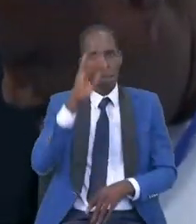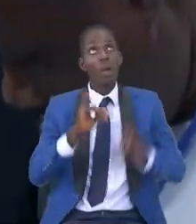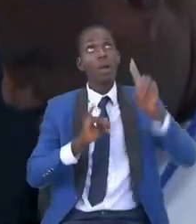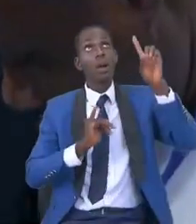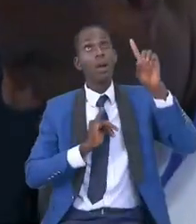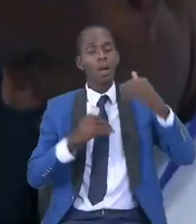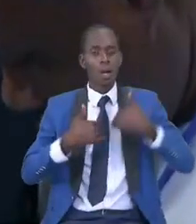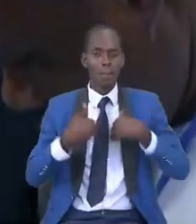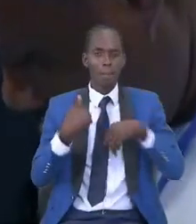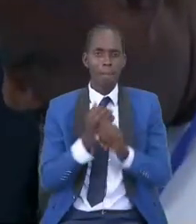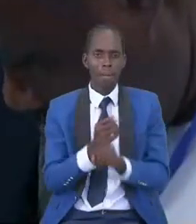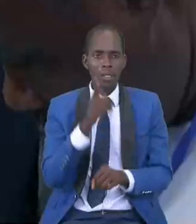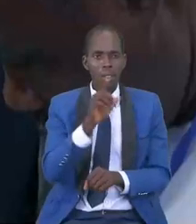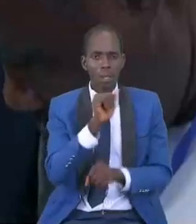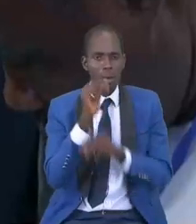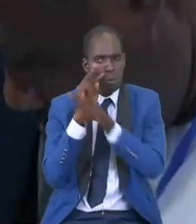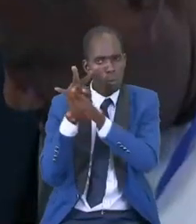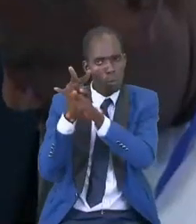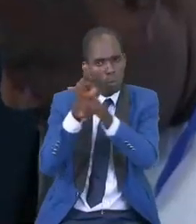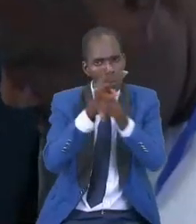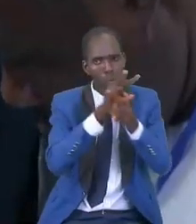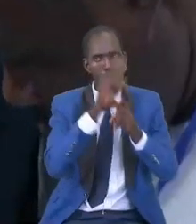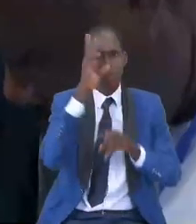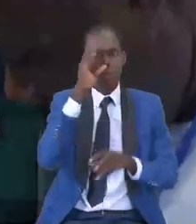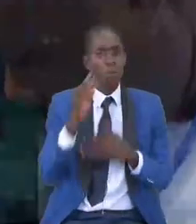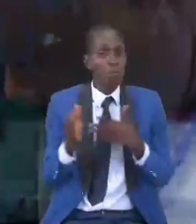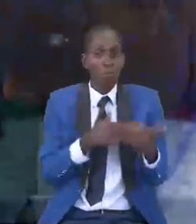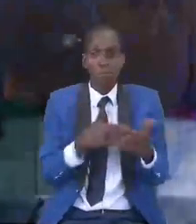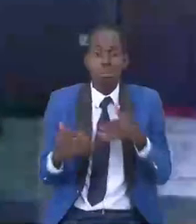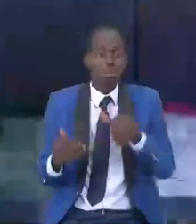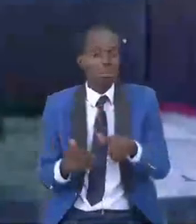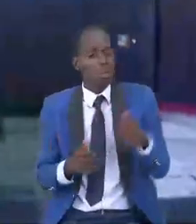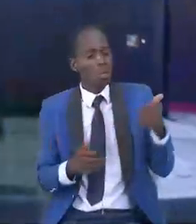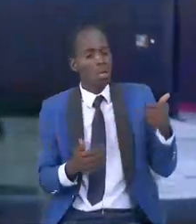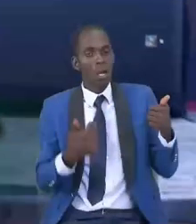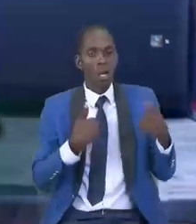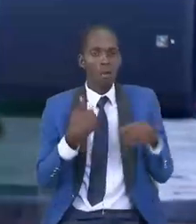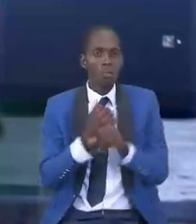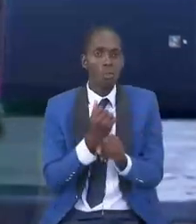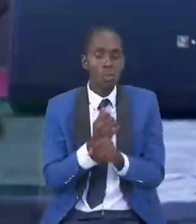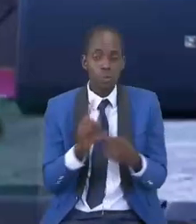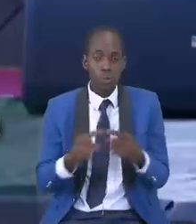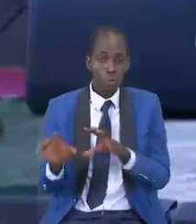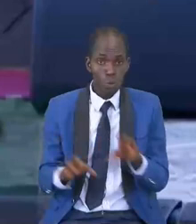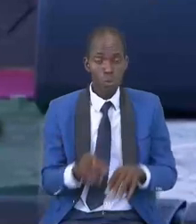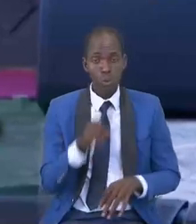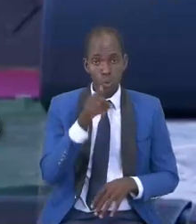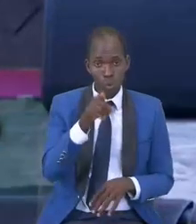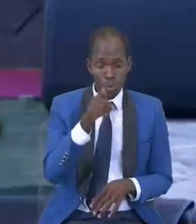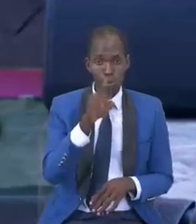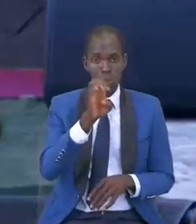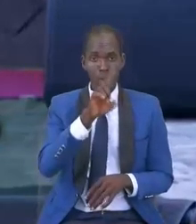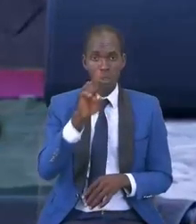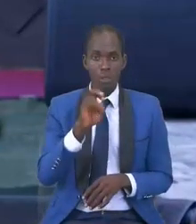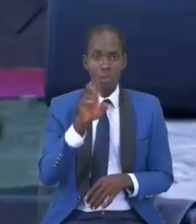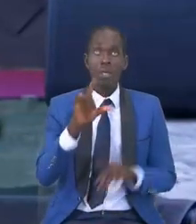3, 17. Et des fils de l'homme, je t'établis comme sentinelle. Quel que soit ce que les hommes, tes os te poussent à faire,